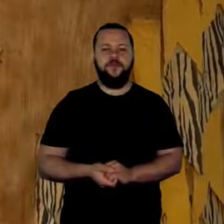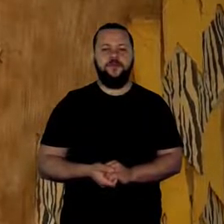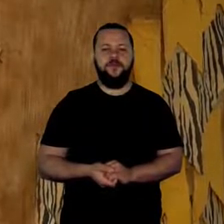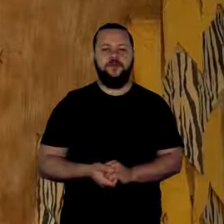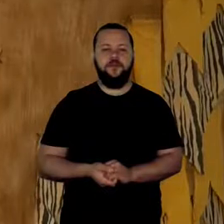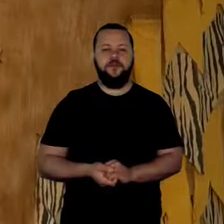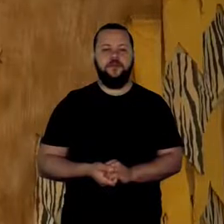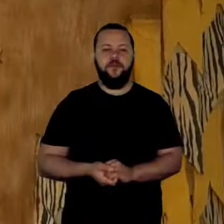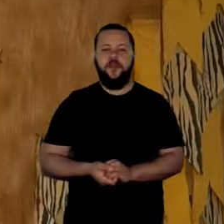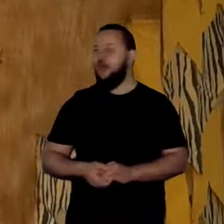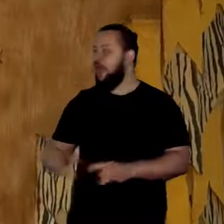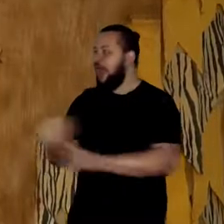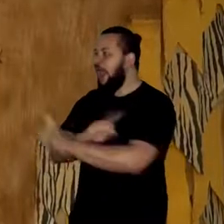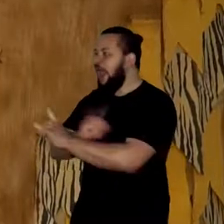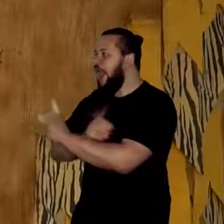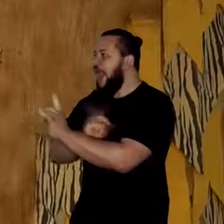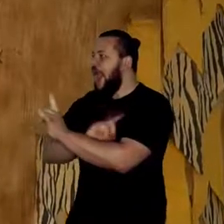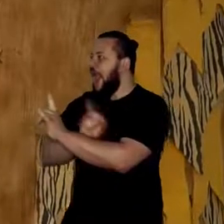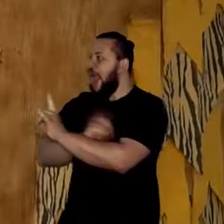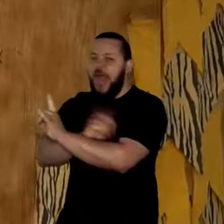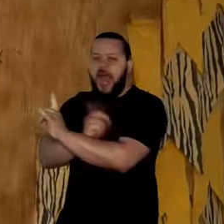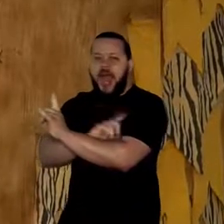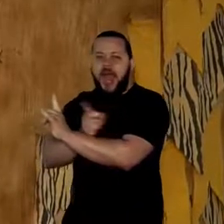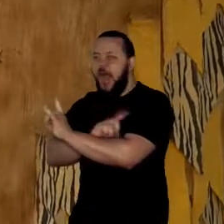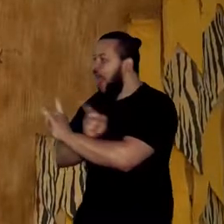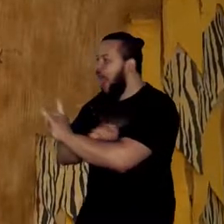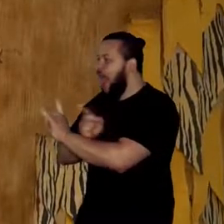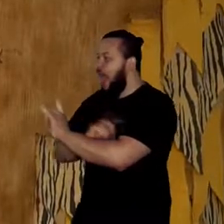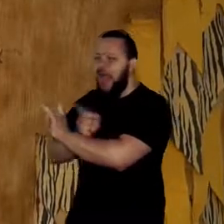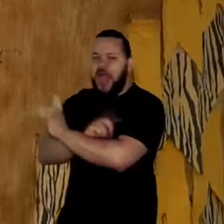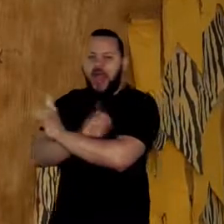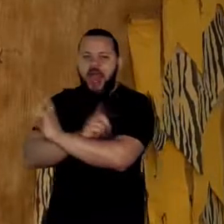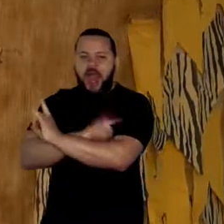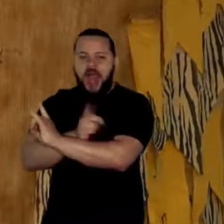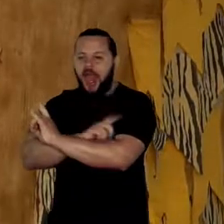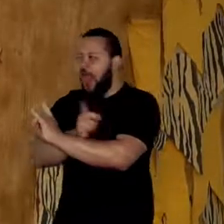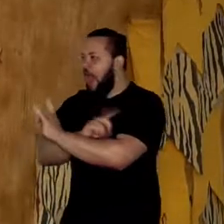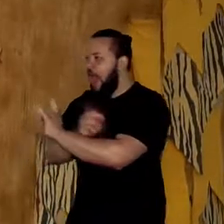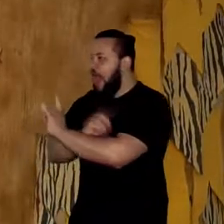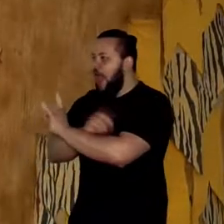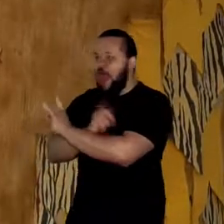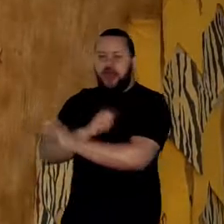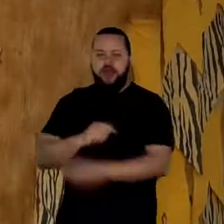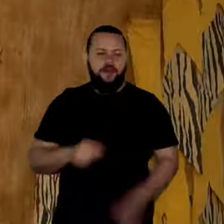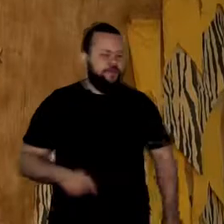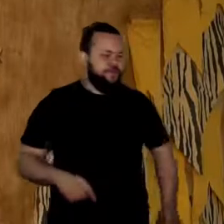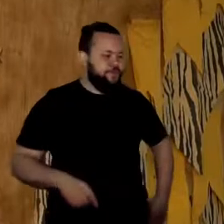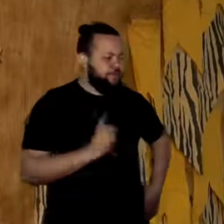Ah,